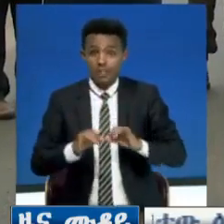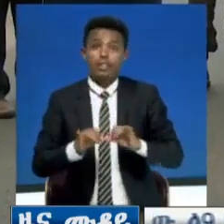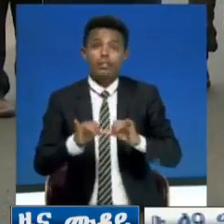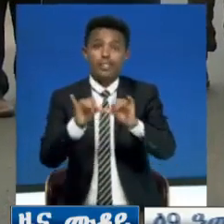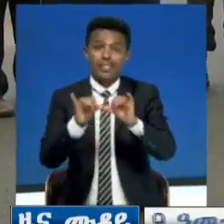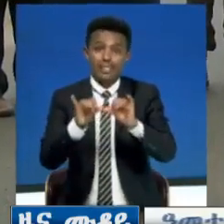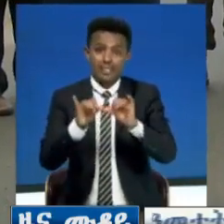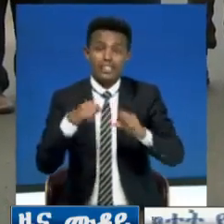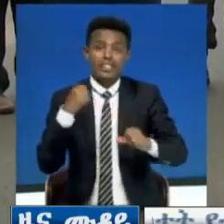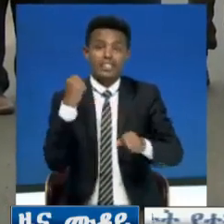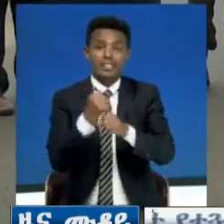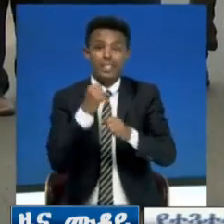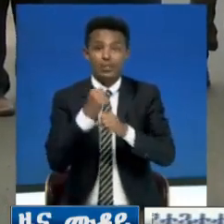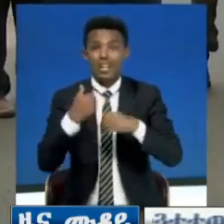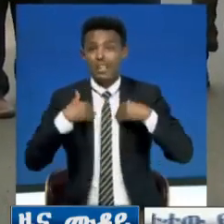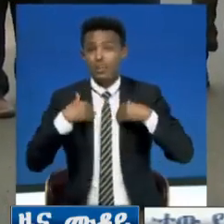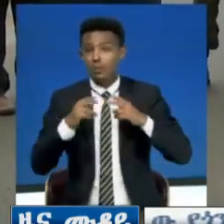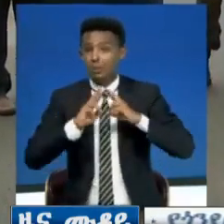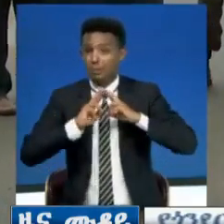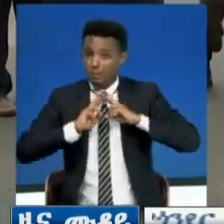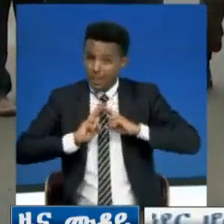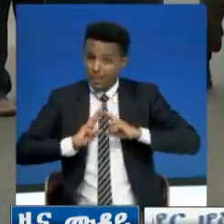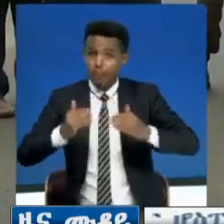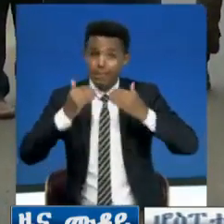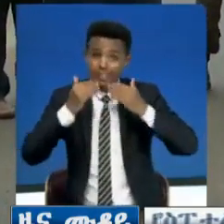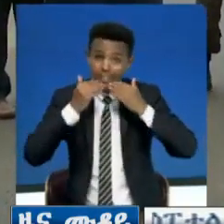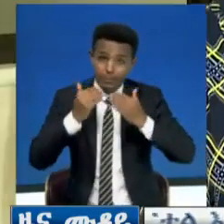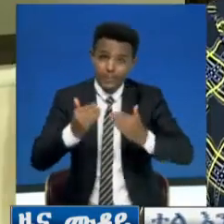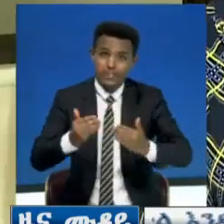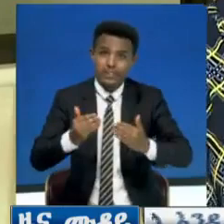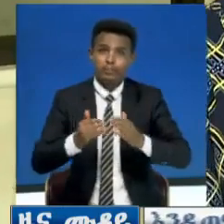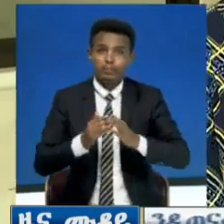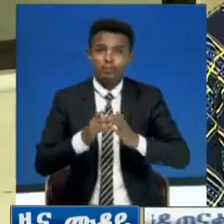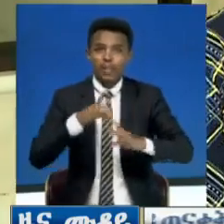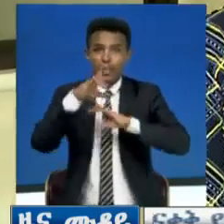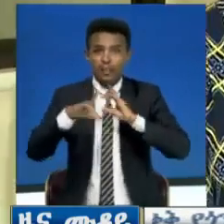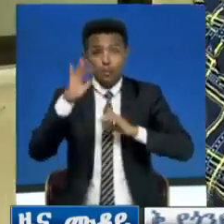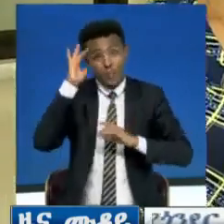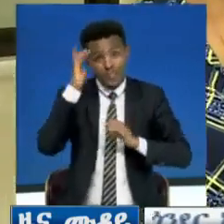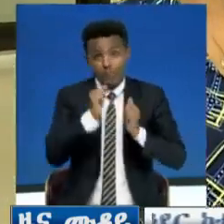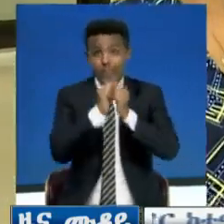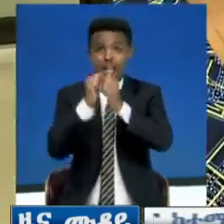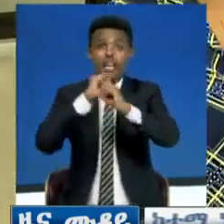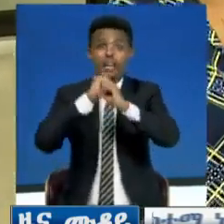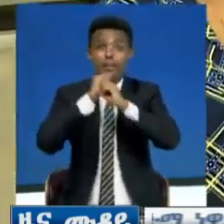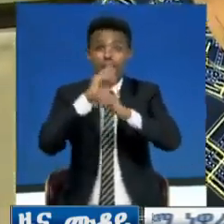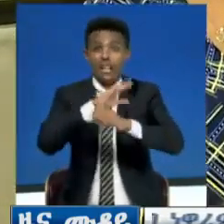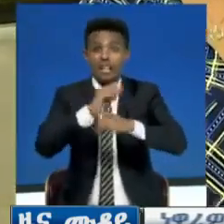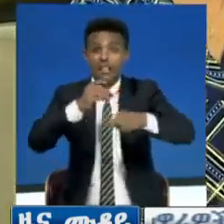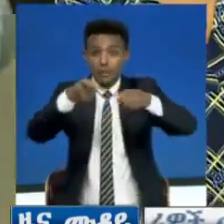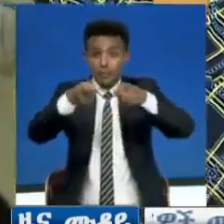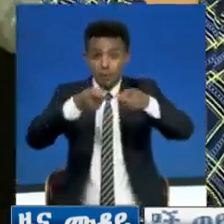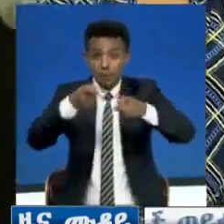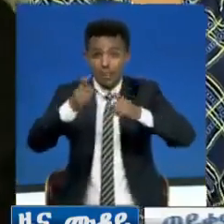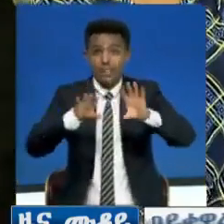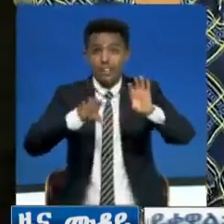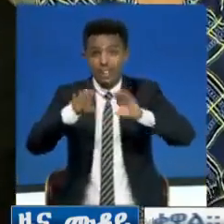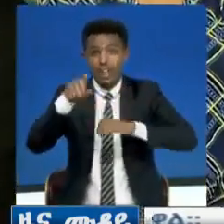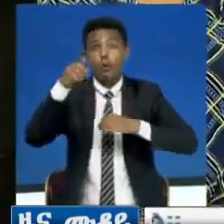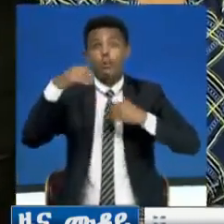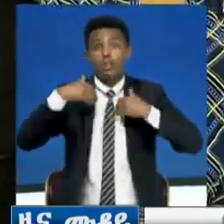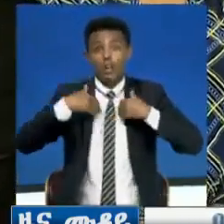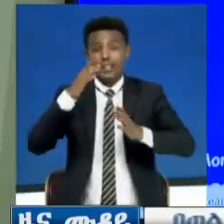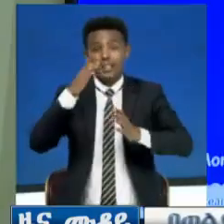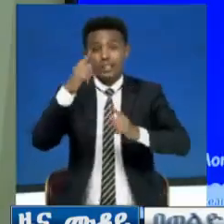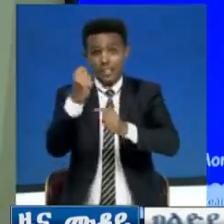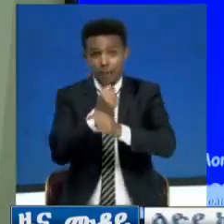እየሰራችሁ ያላችሁትን ነገር በጣም እናመሰግናለን። በክልሉ ወረርሽኙን በጋራ ለመከላከልና ለመቆጣጠር እየተከናወኑ ያሉ ተግባራት